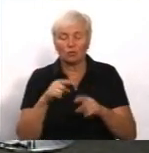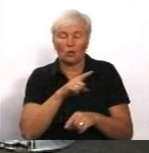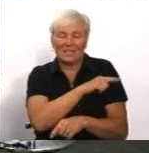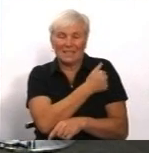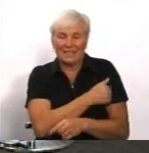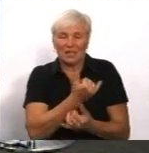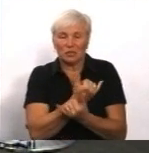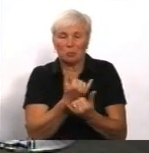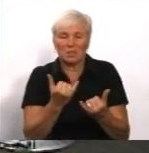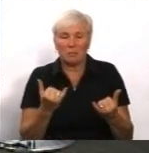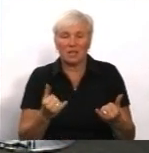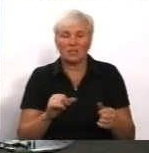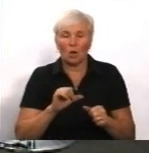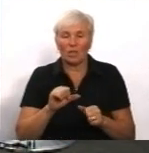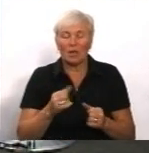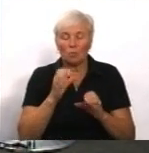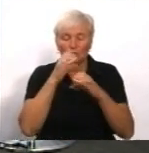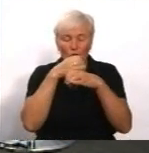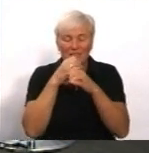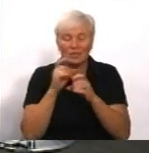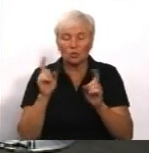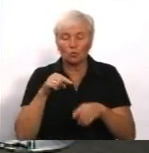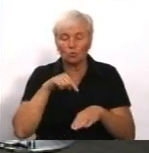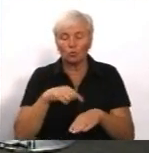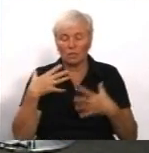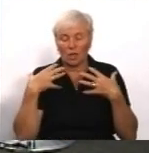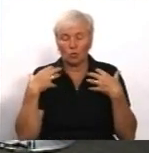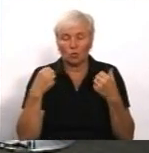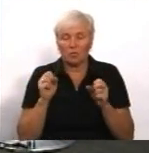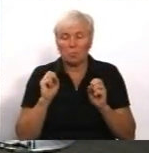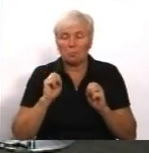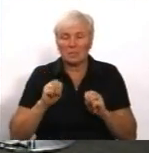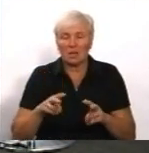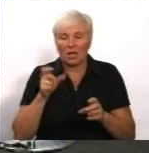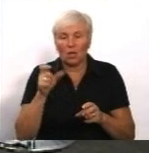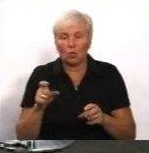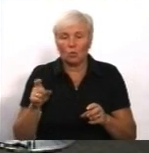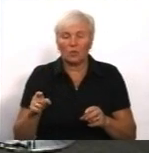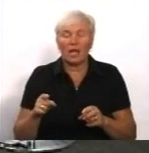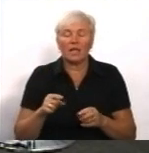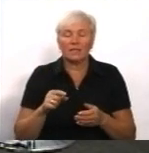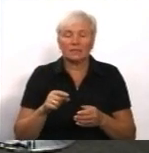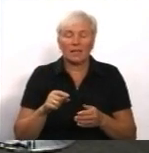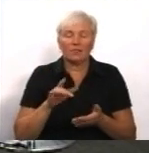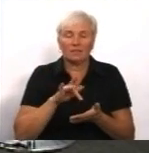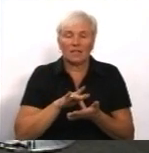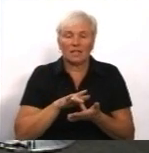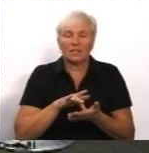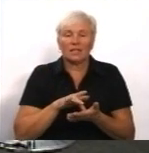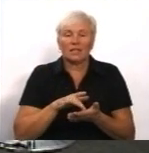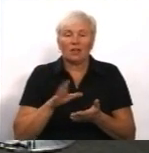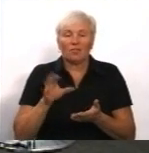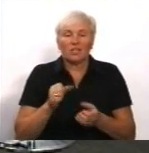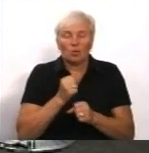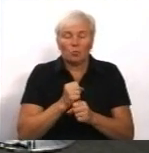забезпечення, окремі дослідження, тільки що стосується здоров'я і безпеки людей, це в лабораторному центрі. Все решта ми в цьому.